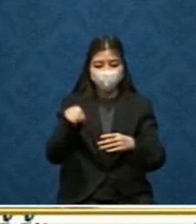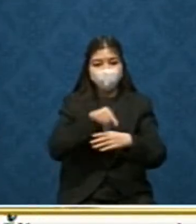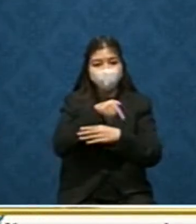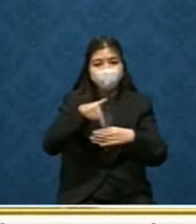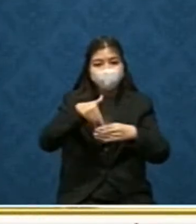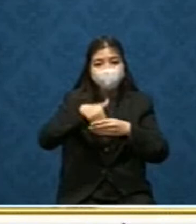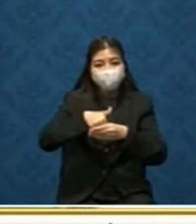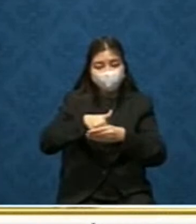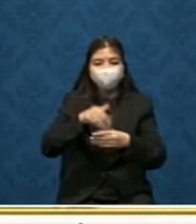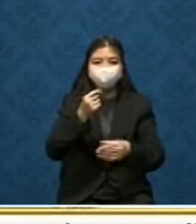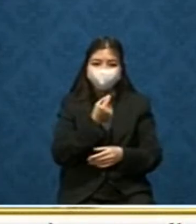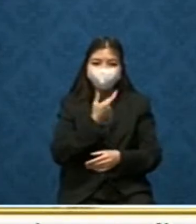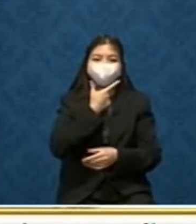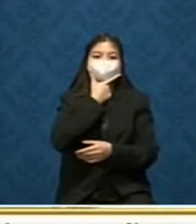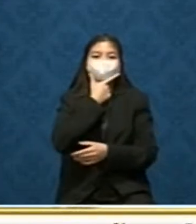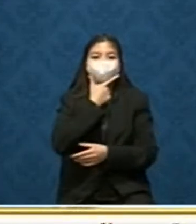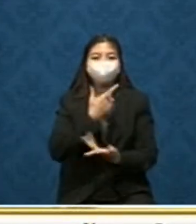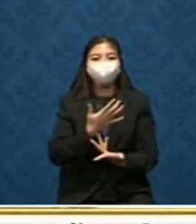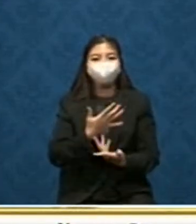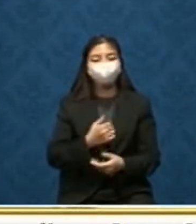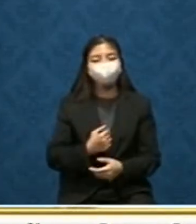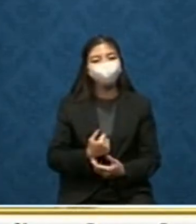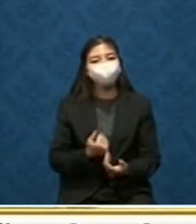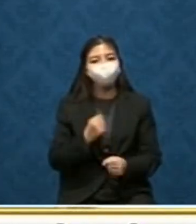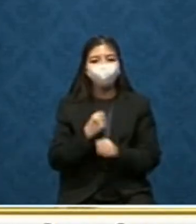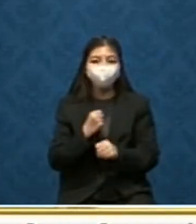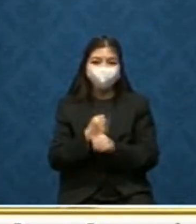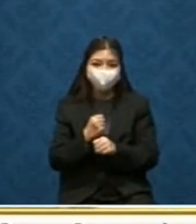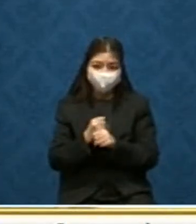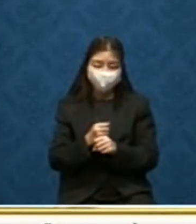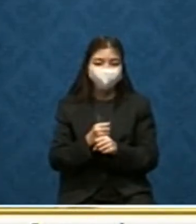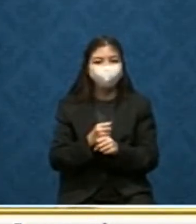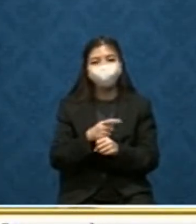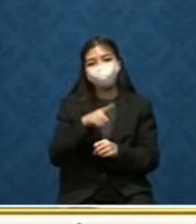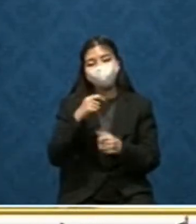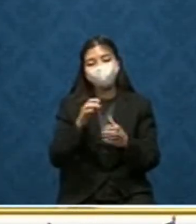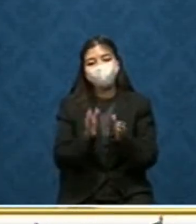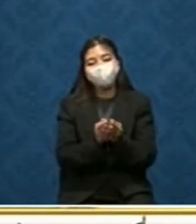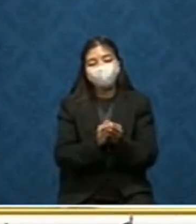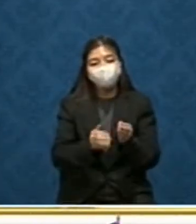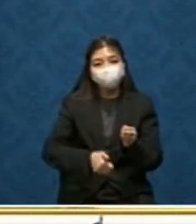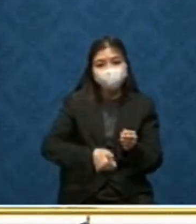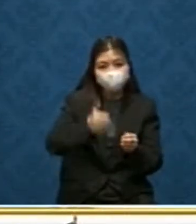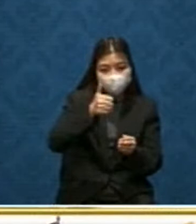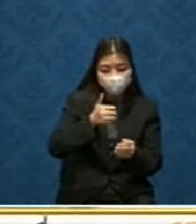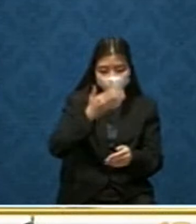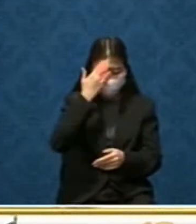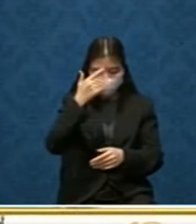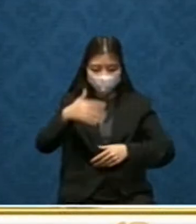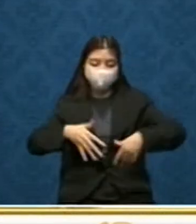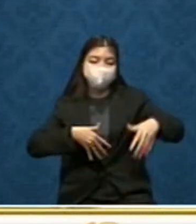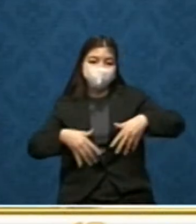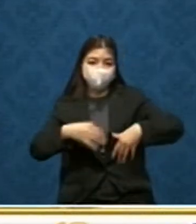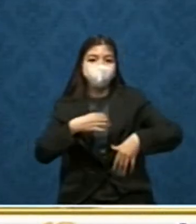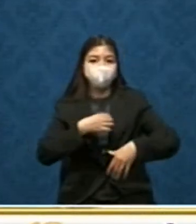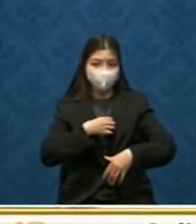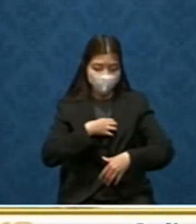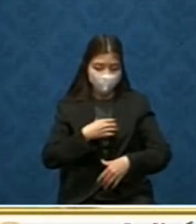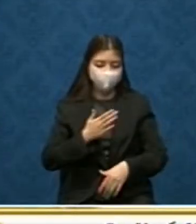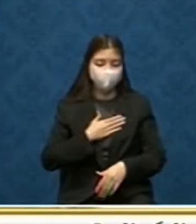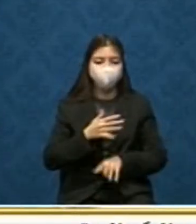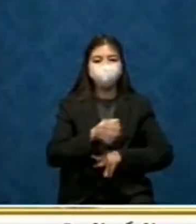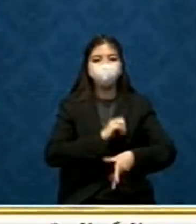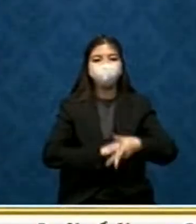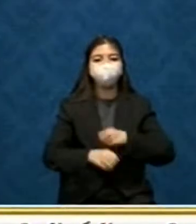พูดยิ้มได้นะเชิดใส่รัฐบาที่มาจกยิดอำนจได้นะเพราะชาวบานอยากได้รับฝากมา เราทำ